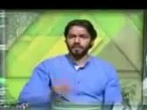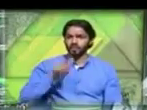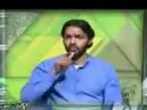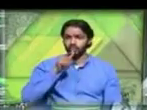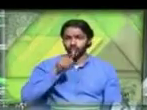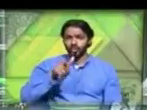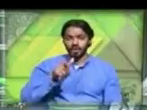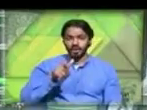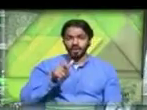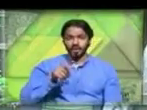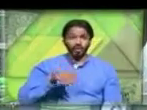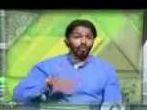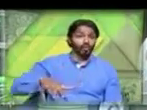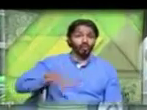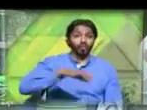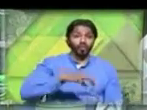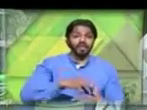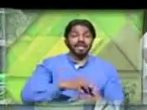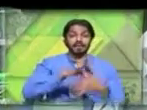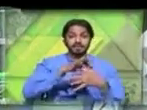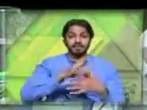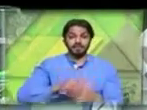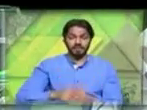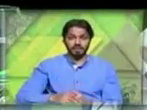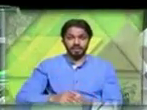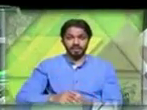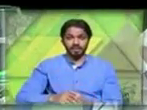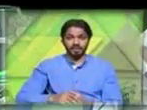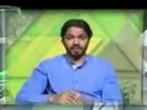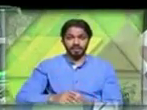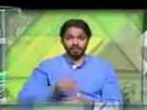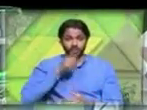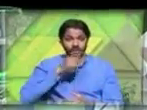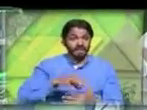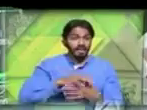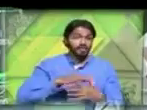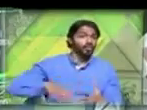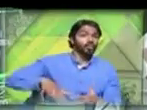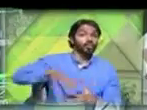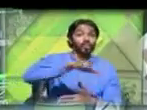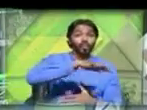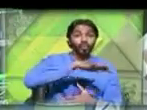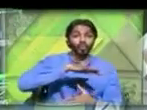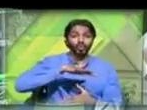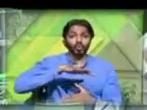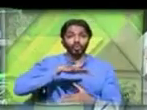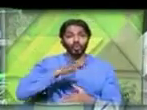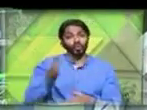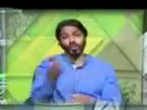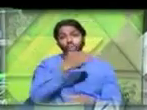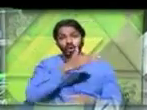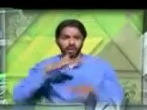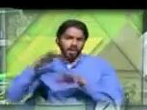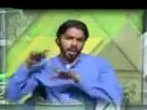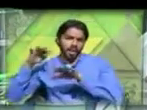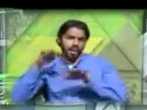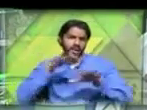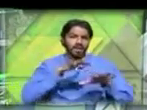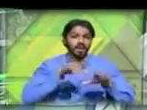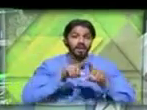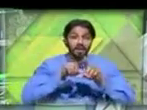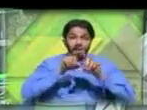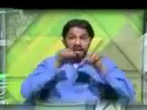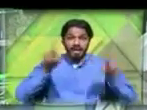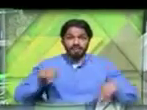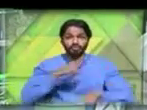لأن أجهزة الأمن هتركب له جهاز تسجيل، جهاز كاسيت يسجل